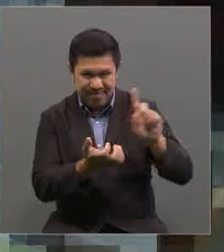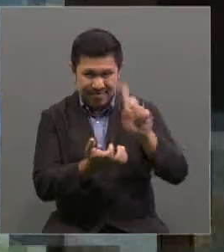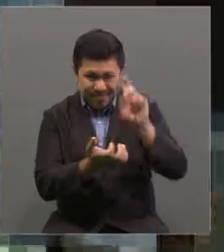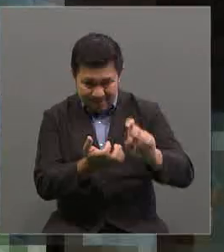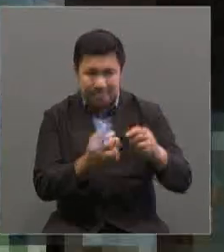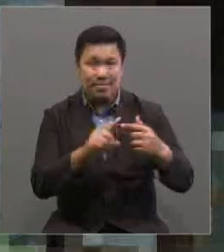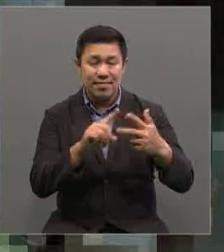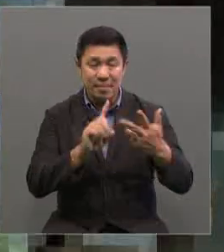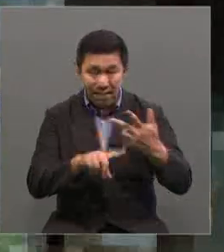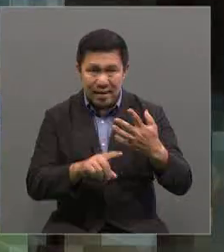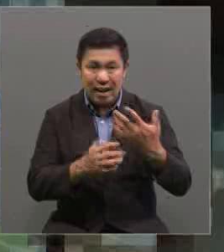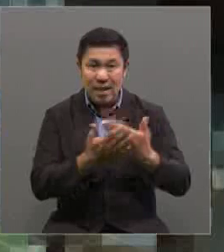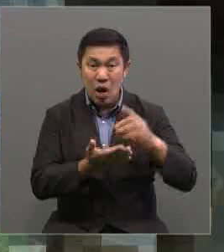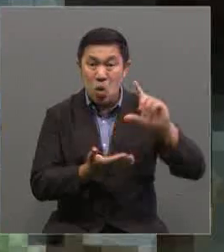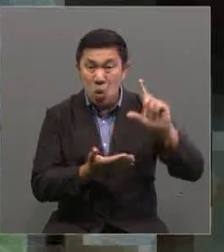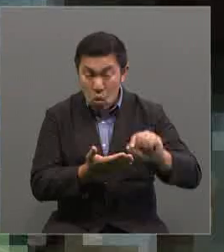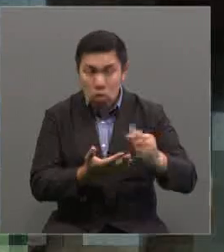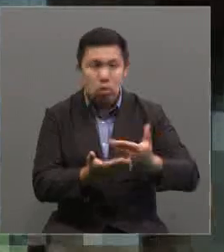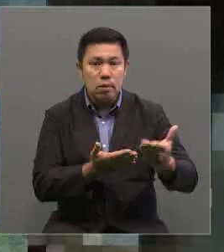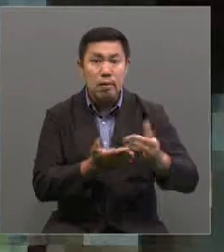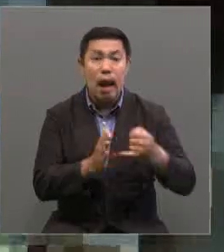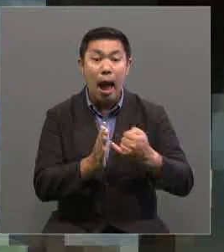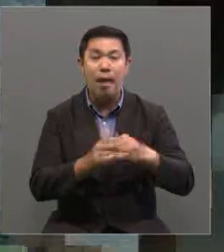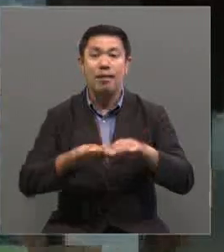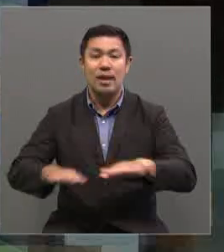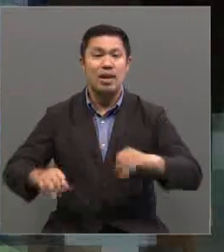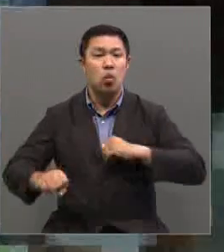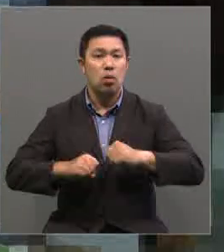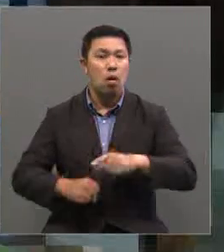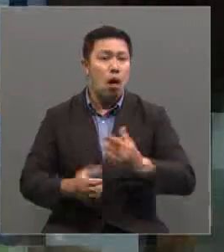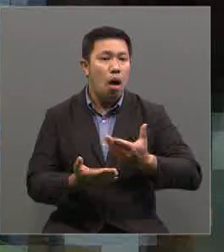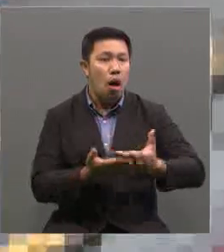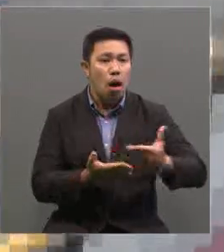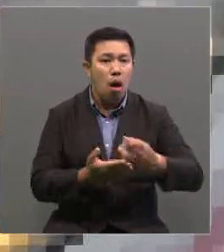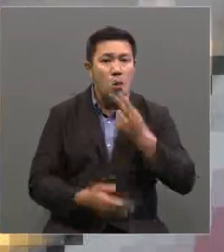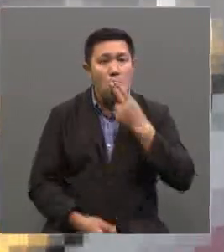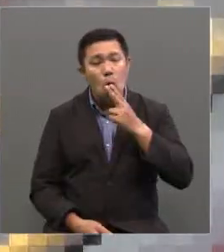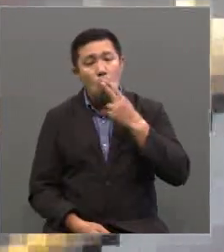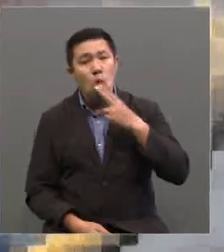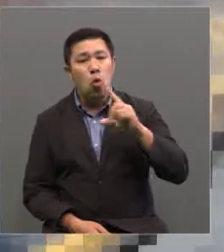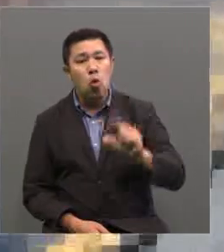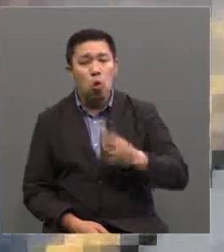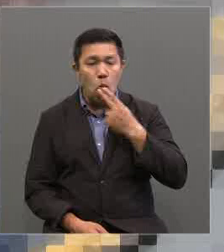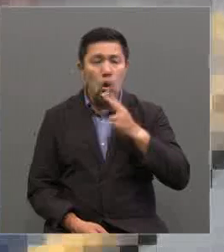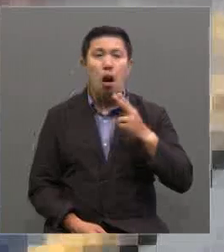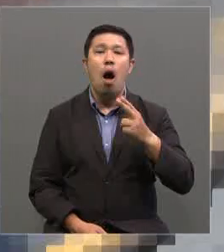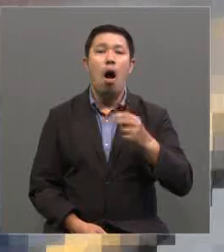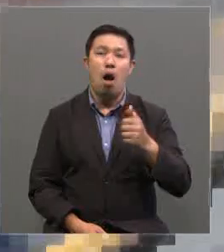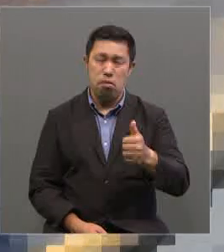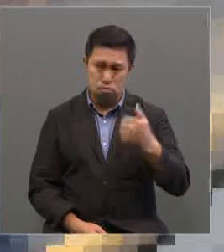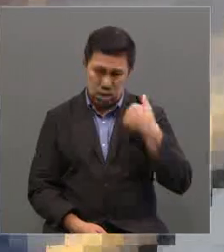และพอมันราคาถูกเข้าถึงง่ายก็ทำให้เด็กๆเยาวชนลูกหลานของเรามีโอกาสเข้ามาเสพติดบุหรี่ได้ง่ายมากขึ้นด้วย